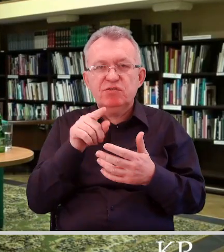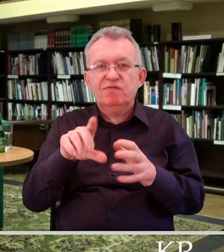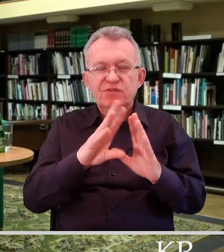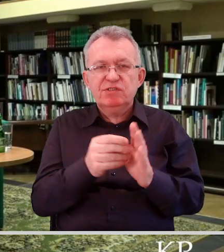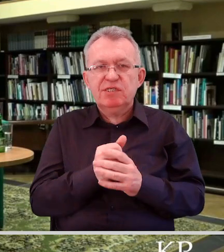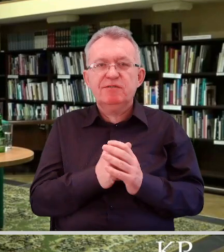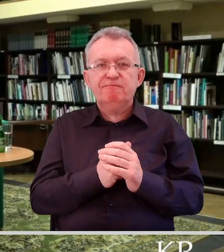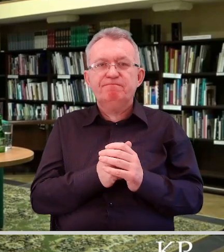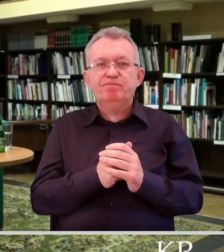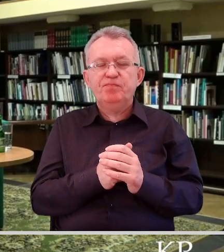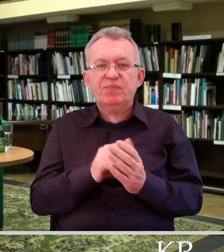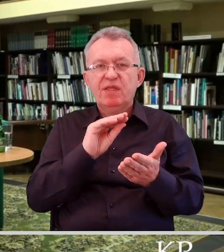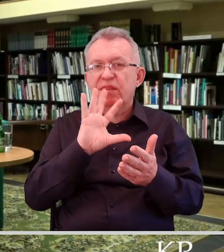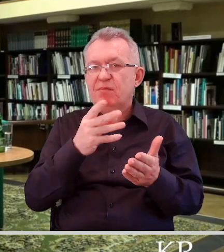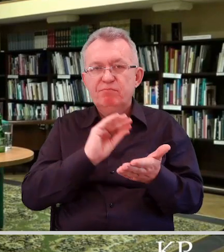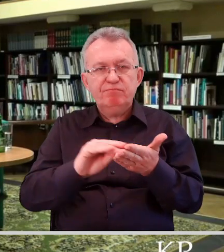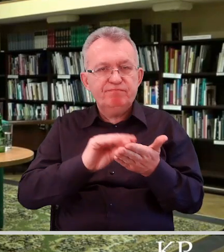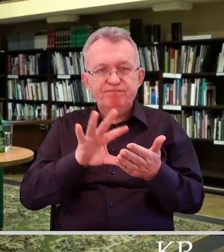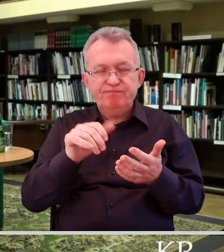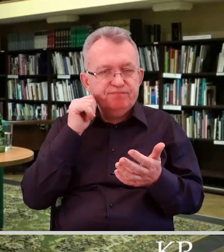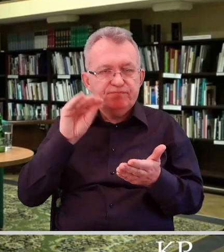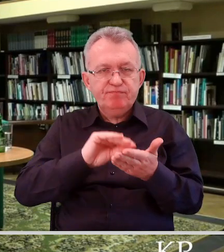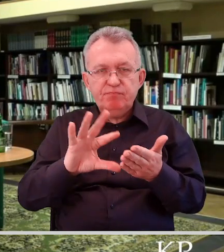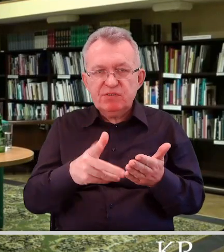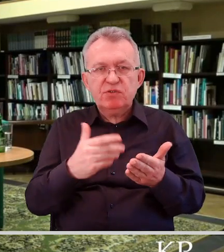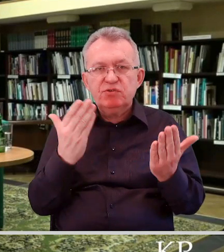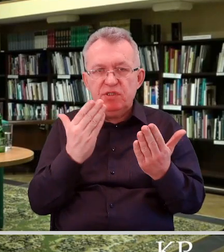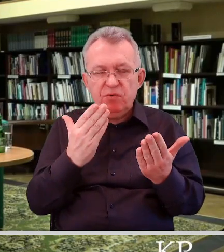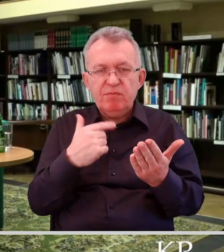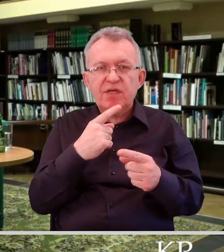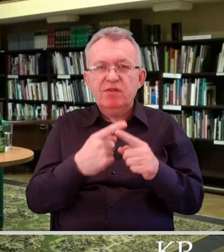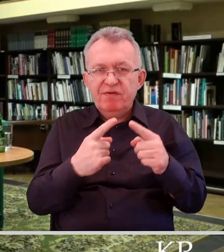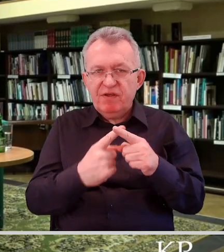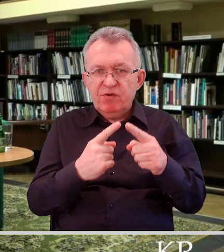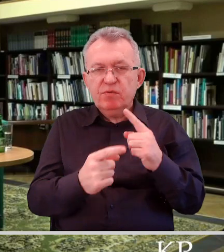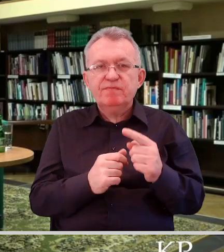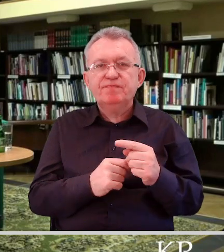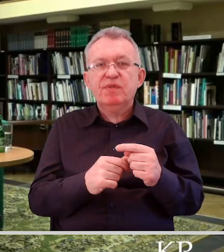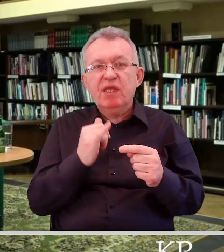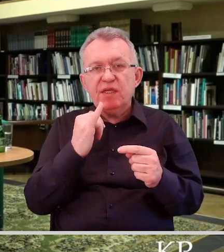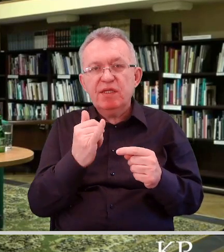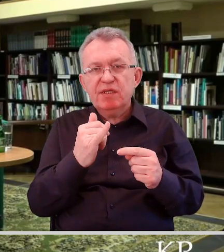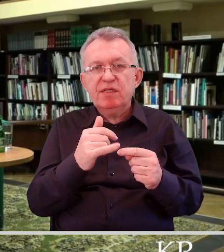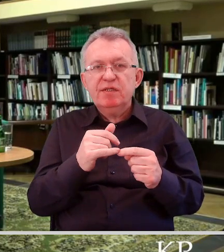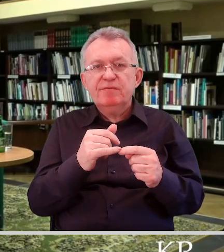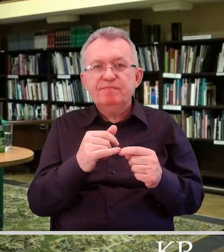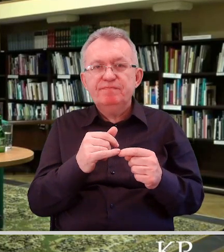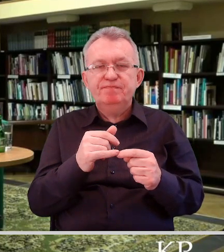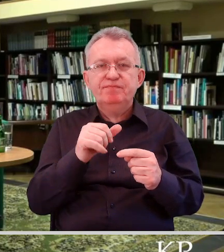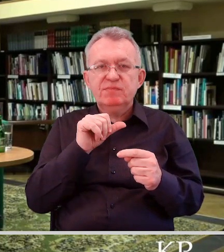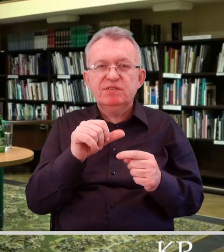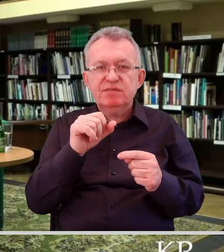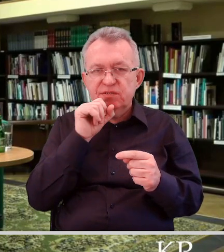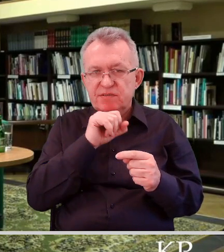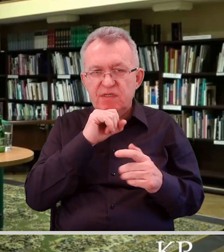wszystkiego. Napisała przepiękną książkę, rzeczywiście czytałam fragmenty i to jest taka fajna, no,